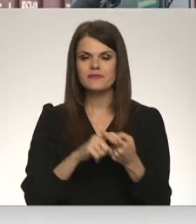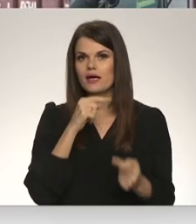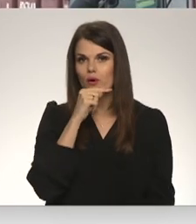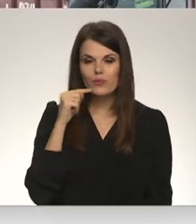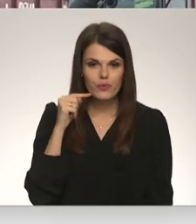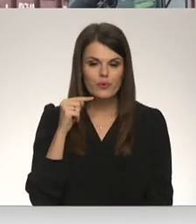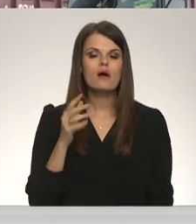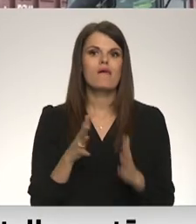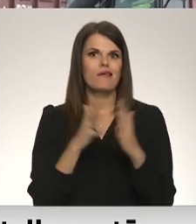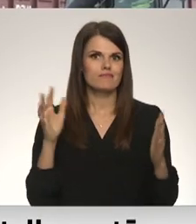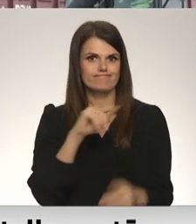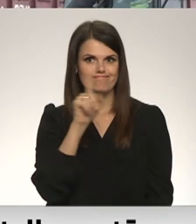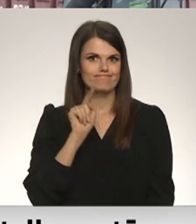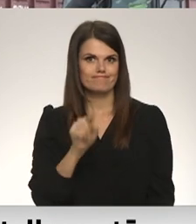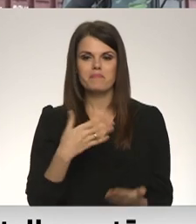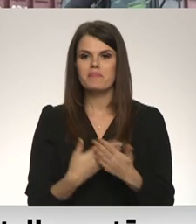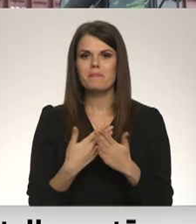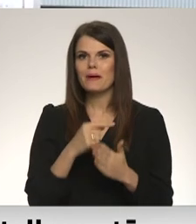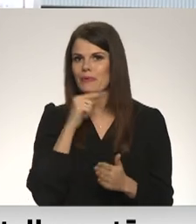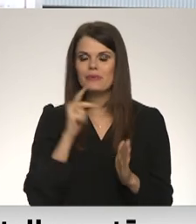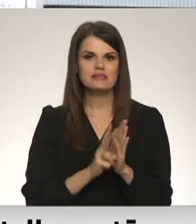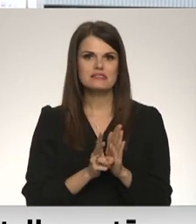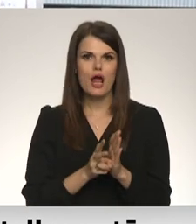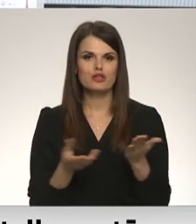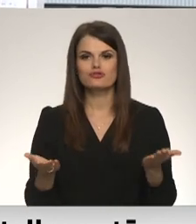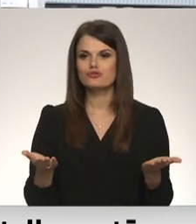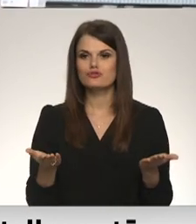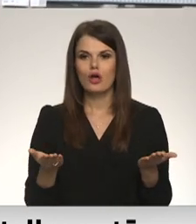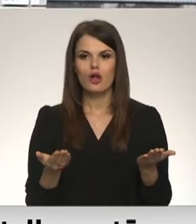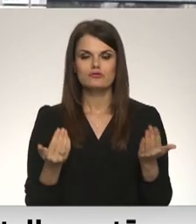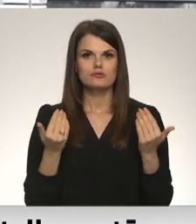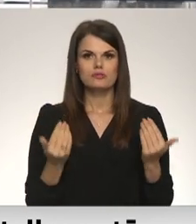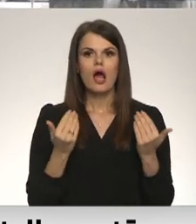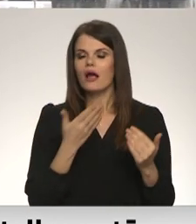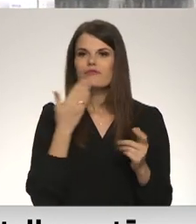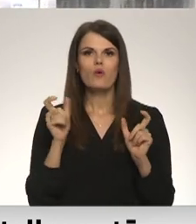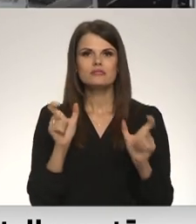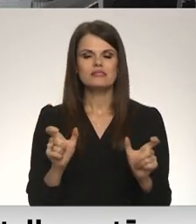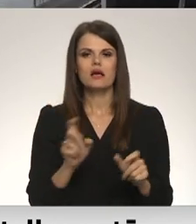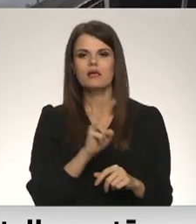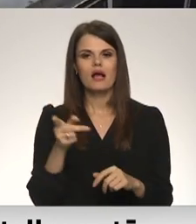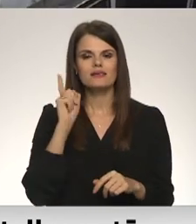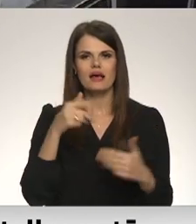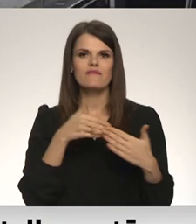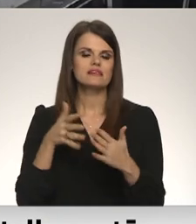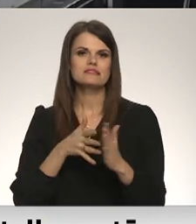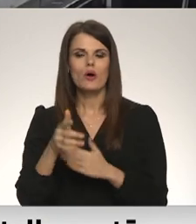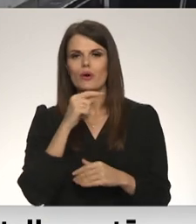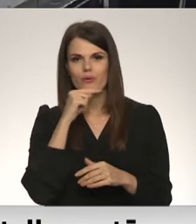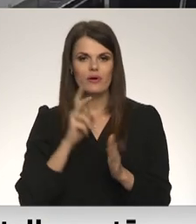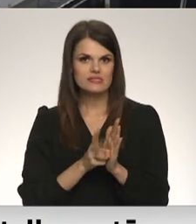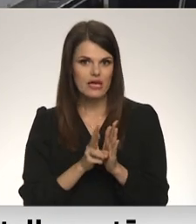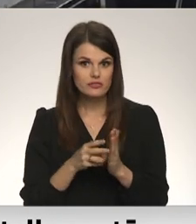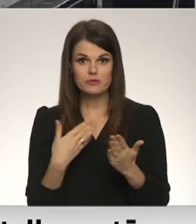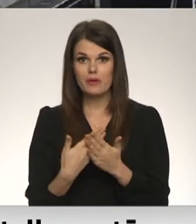Krieviju. Ir liels jautājums, pieņemsim, pa Krievijas dzelzceļu. Šobrīd nav tādas sankcijas, kas aizliegt vest kravas pa Krievijas dzelzceļu. Ja